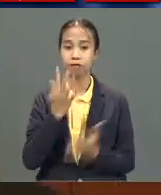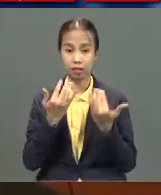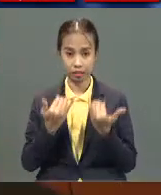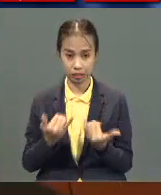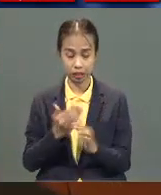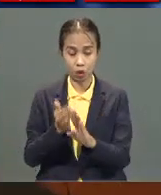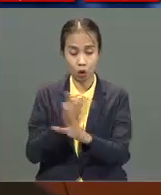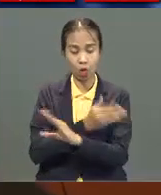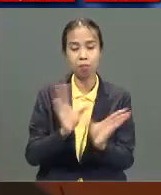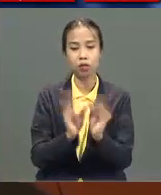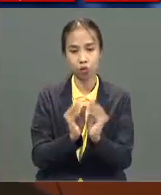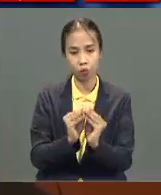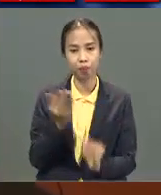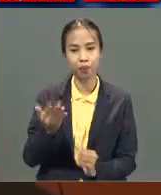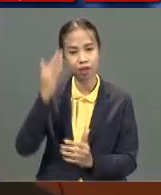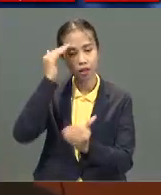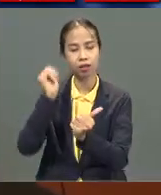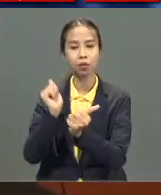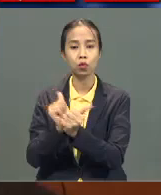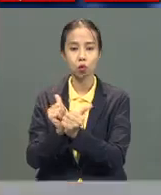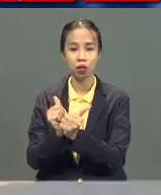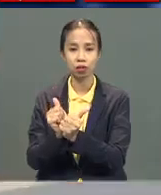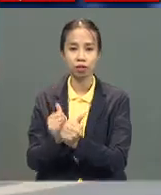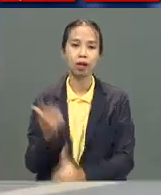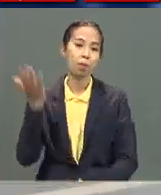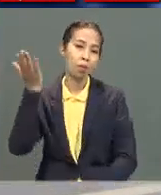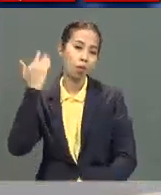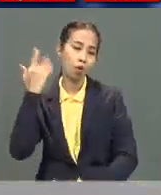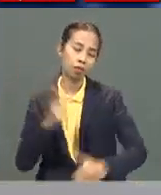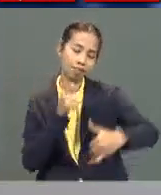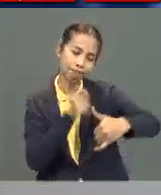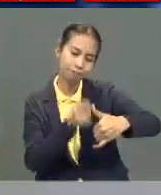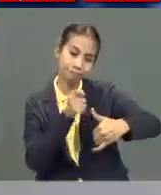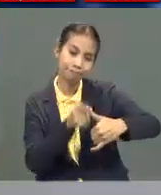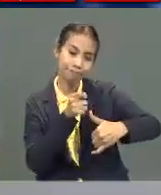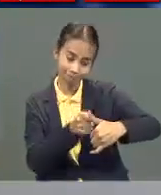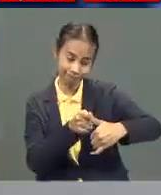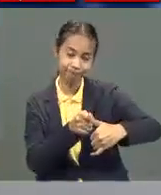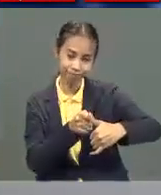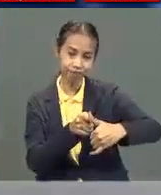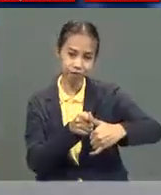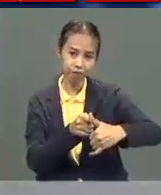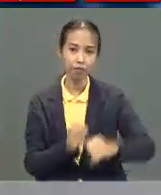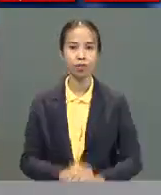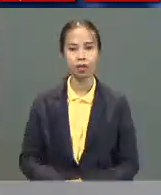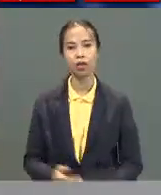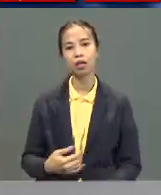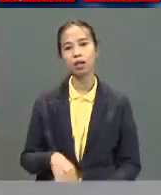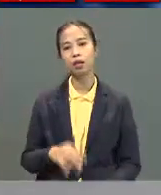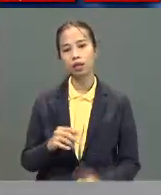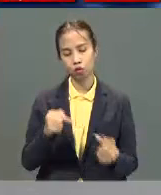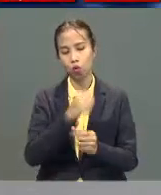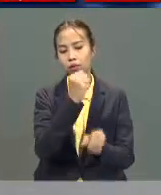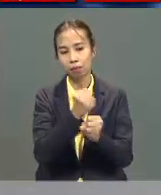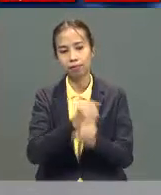ประชุมพันตำรวจเอกวิรดลทับทิมดีอดีตพนักงานสอบสวนผู้ชำนาญการพิเศษสถานีตำรวจนครบาลทองหล่อผู้ทำ